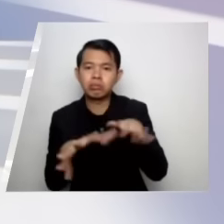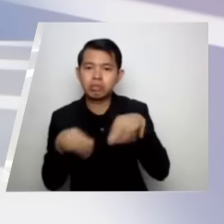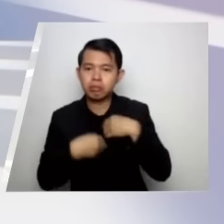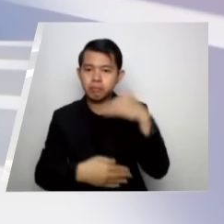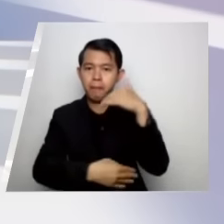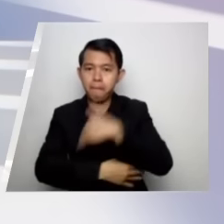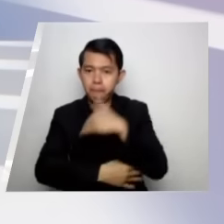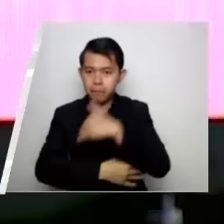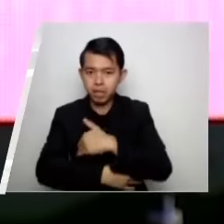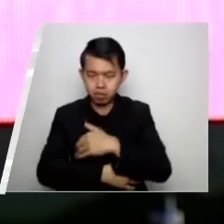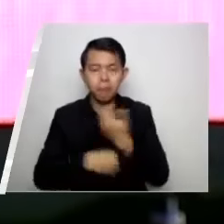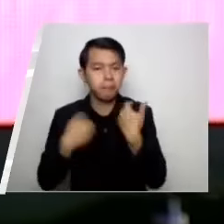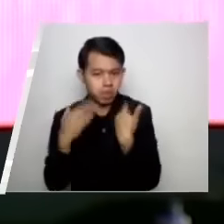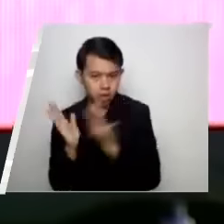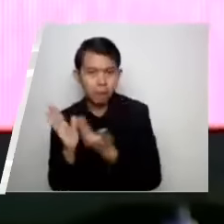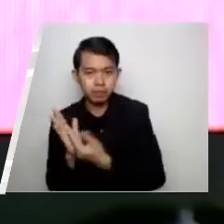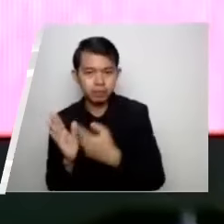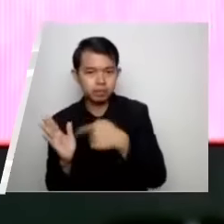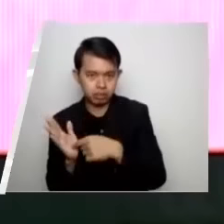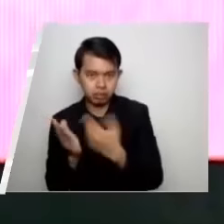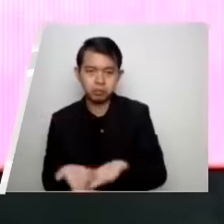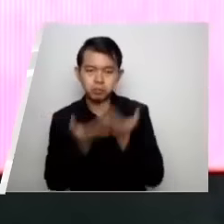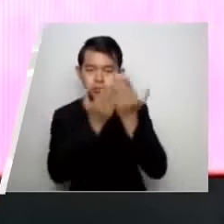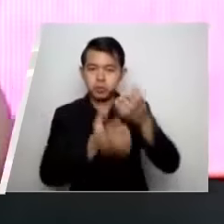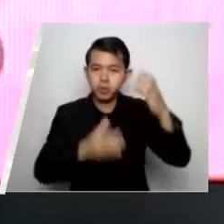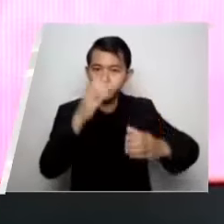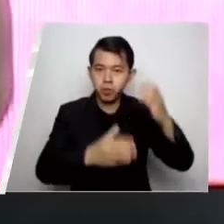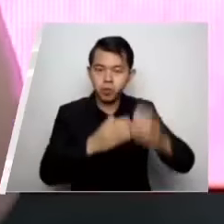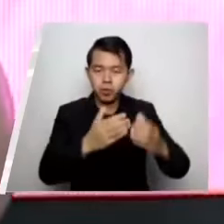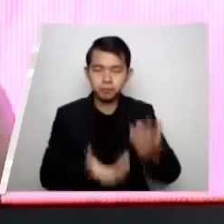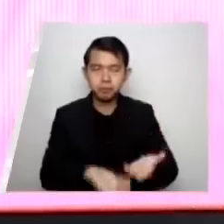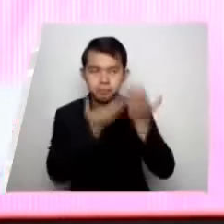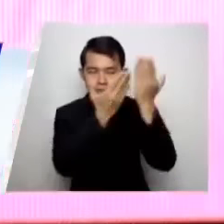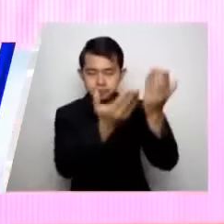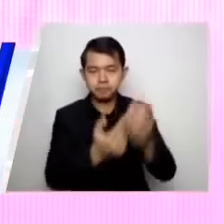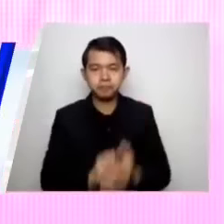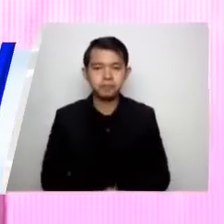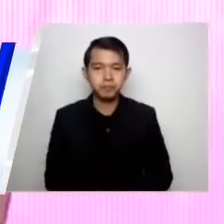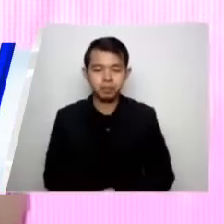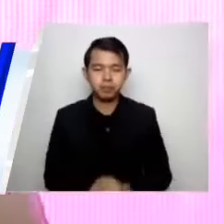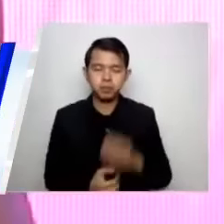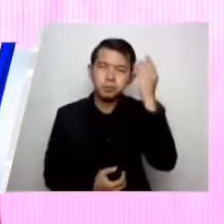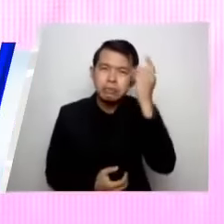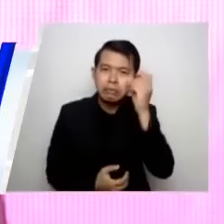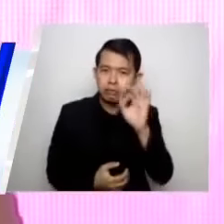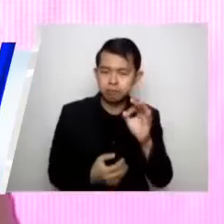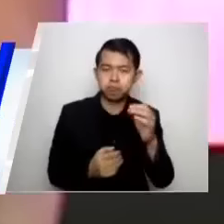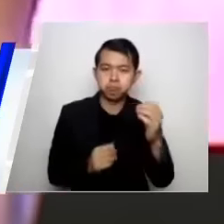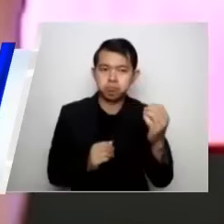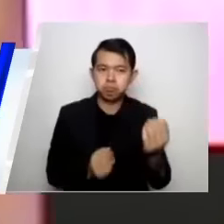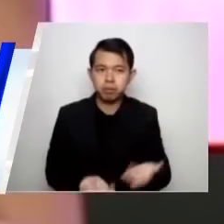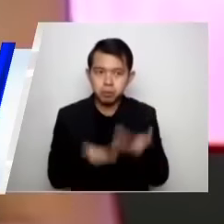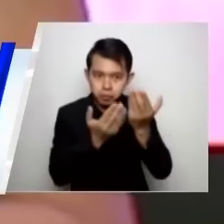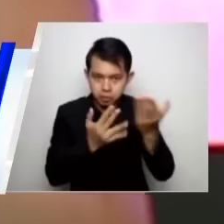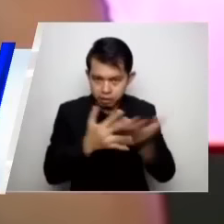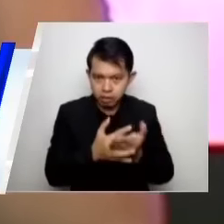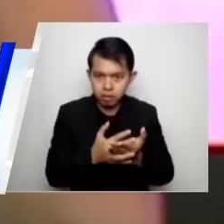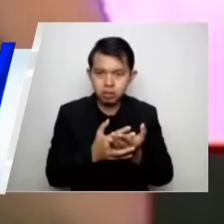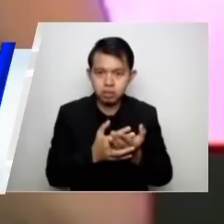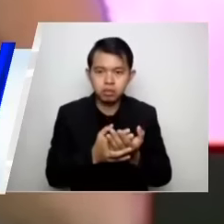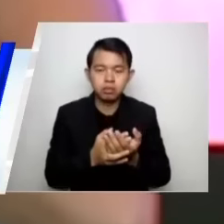ipipresent naman po namin sa court. Pag-iisipan pa rin nila kung magsasampan ng kaso. Prioridad daw nila na makapagpiyansa ang kliyente na hindi